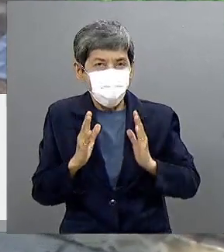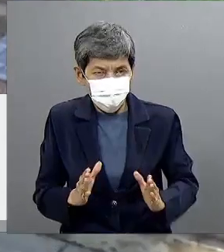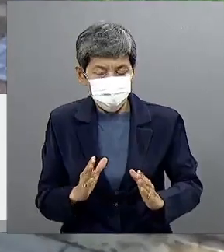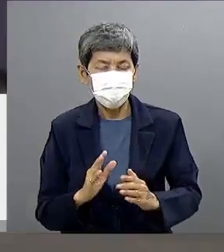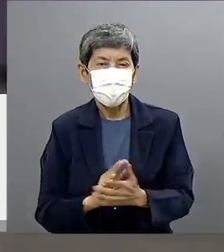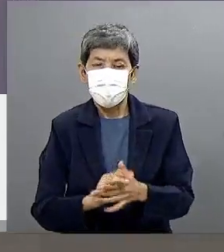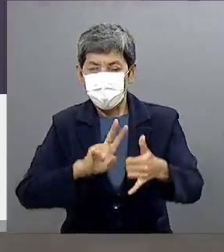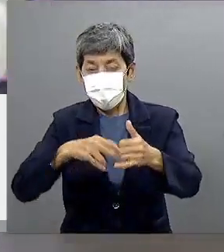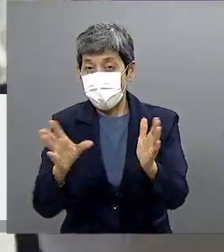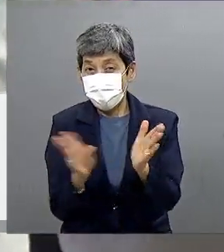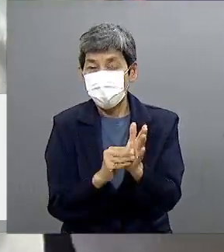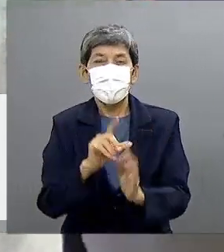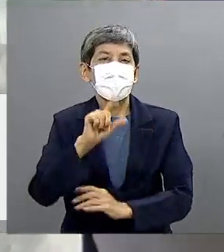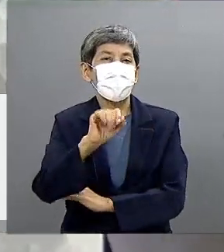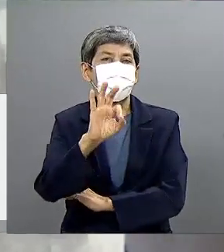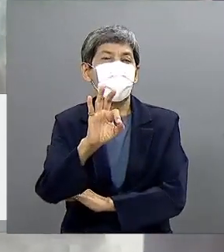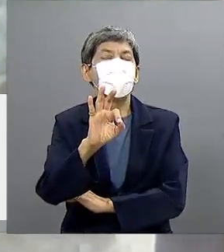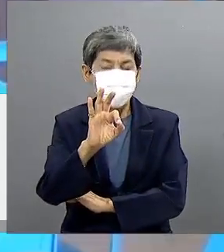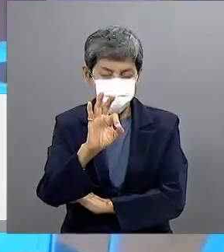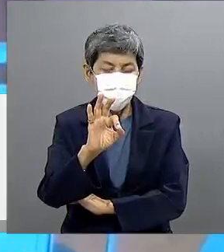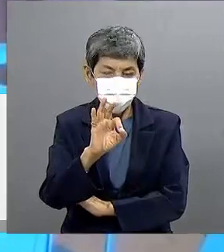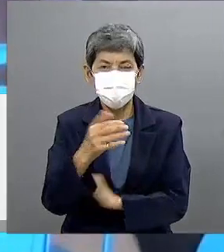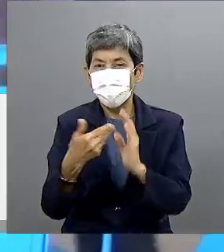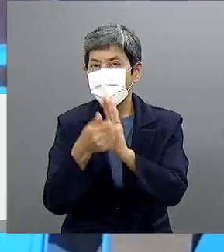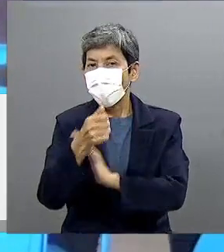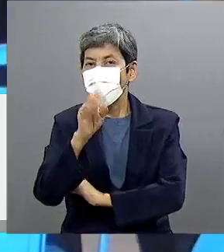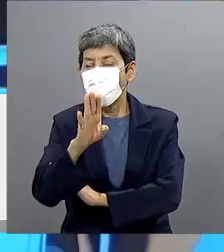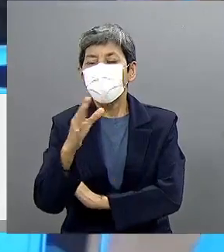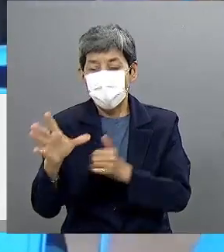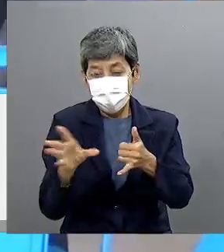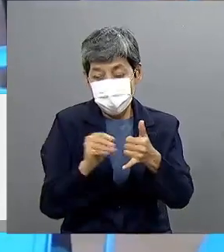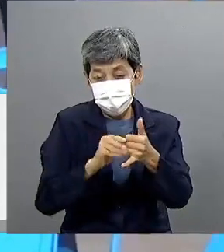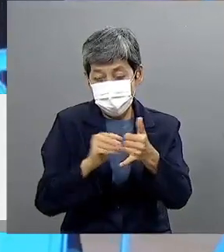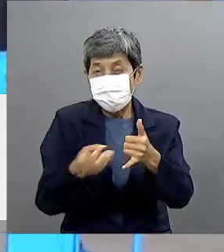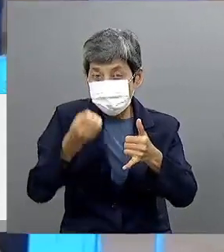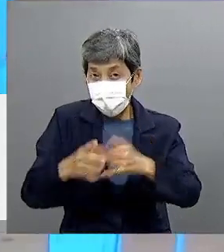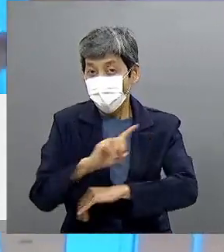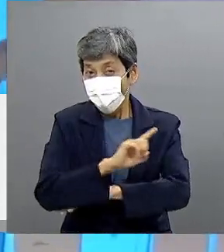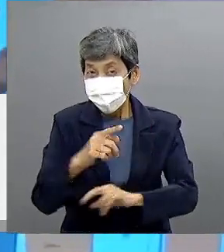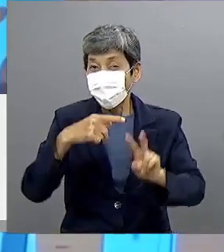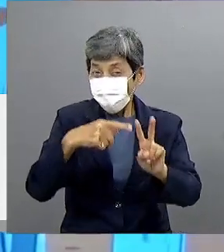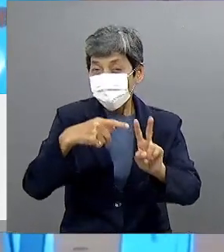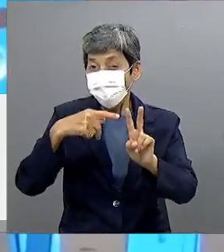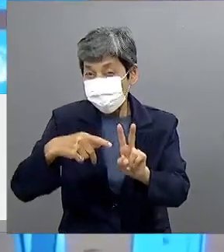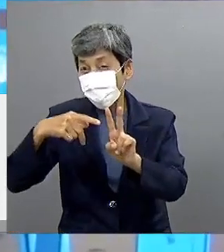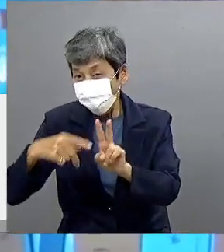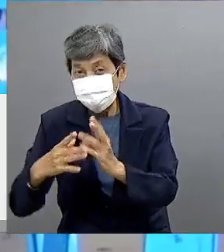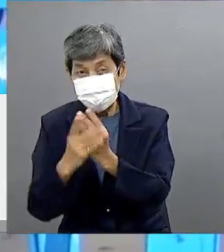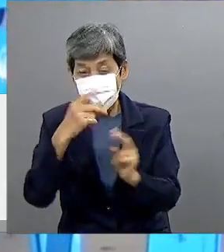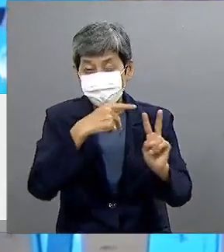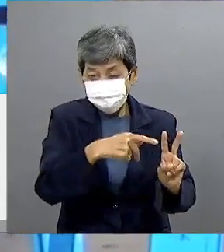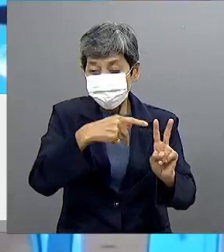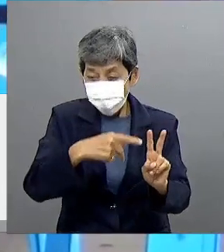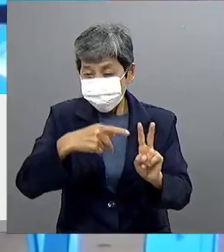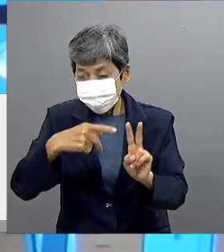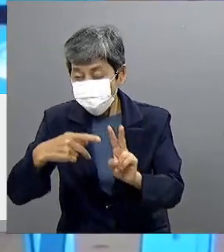ง29คนค่ะจังหวัดอุบลราชธานีพบผู้ติดเชื้อมากกว่าวันละ 2,000 คนต่อเนื่องมานานกว่า1สัปดาห์สาเหตุก็เนื่อง